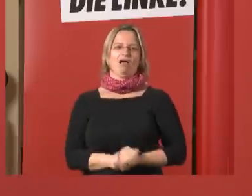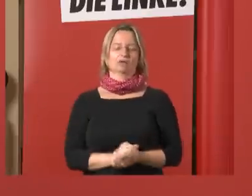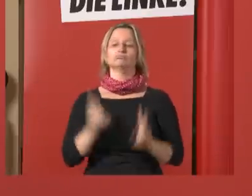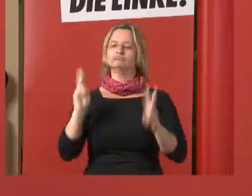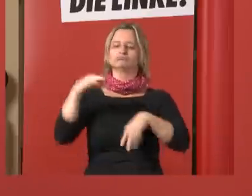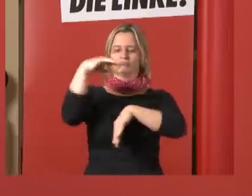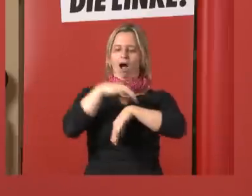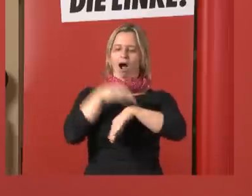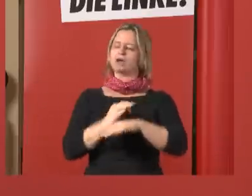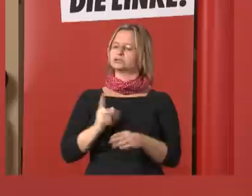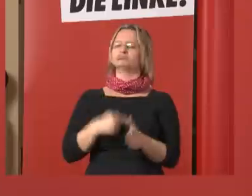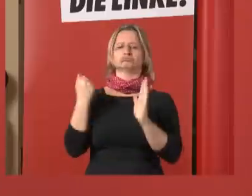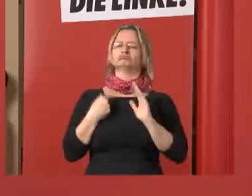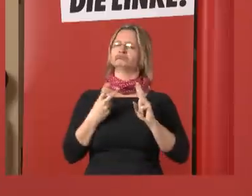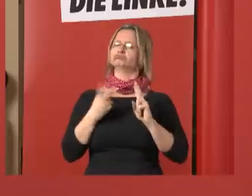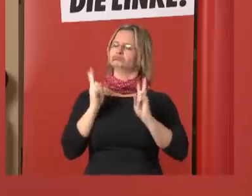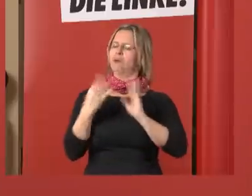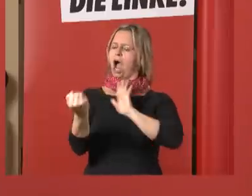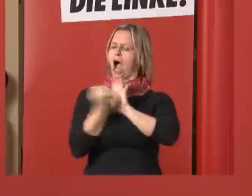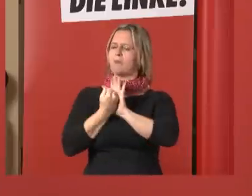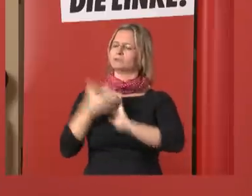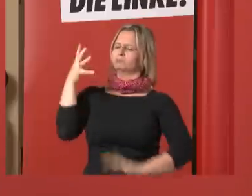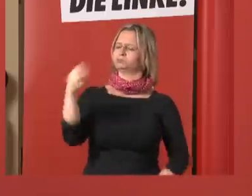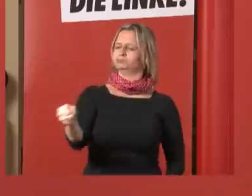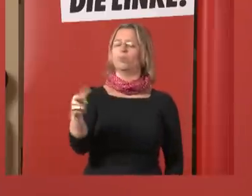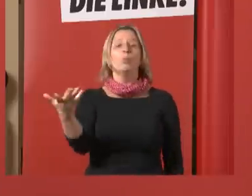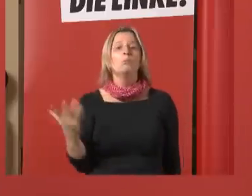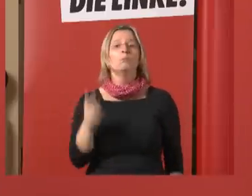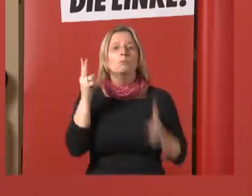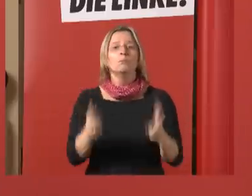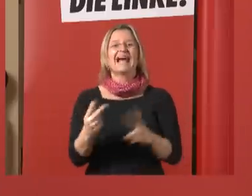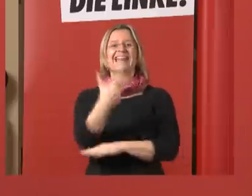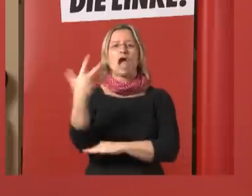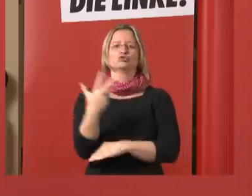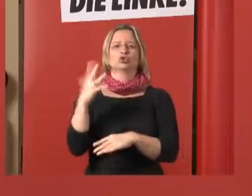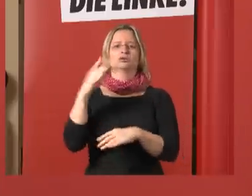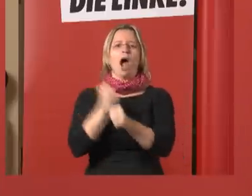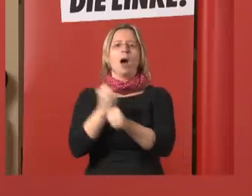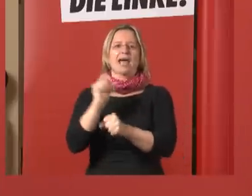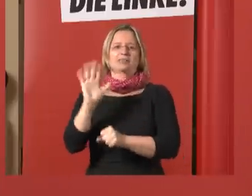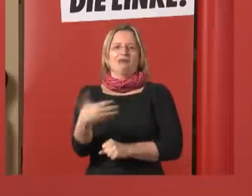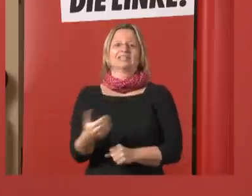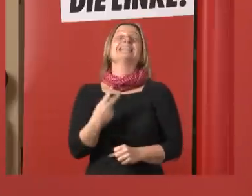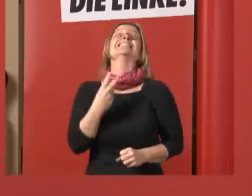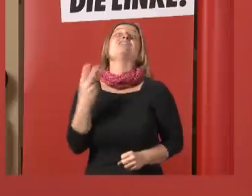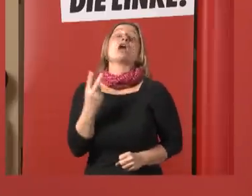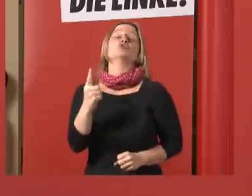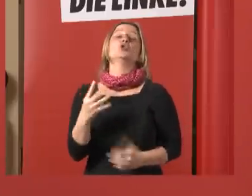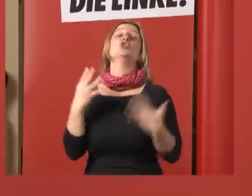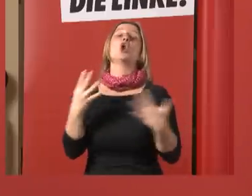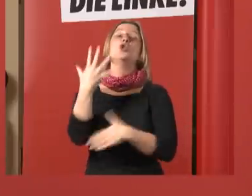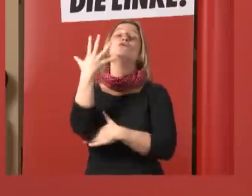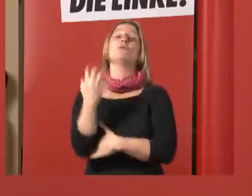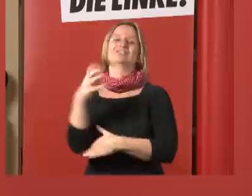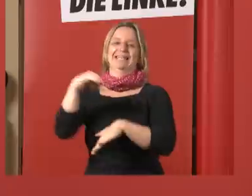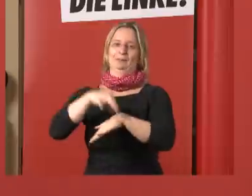erwerbsgemindert eingestuft werden. Das heißt, dass ein Arzt oder Ärzte feststellen, amtlich, dass man nicht mehr als 3 Stunden am Tag arbeiten